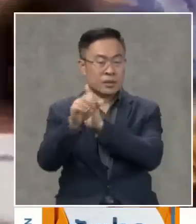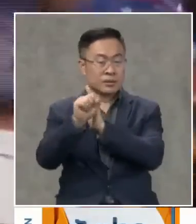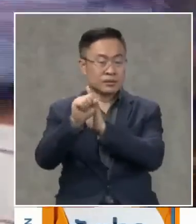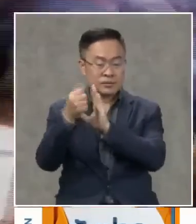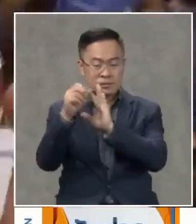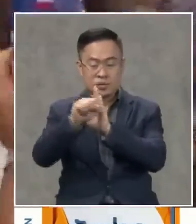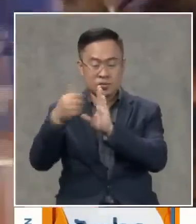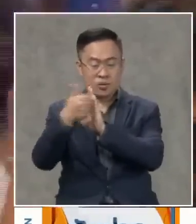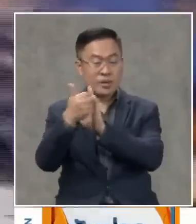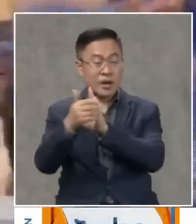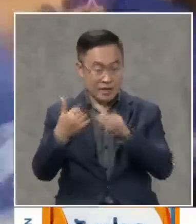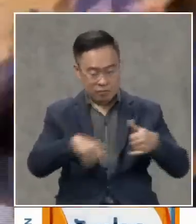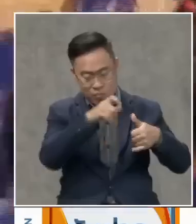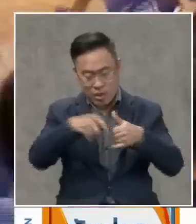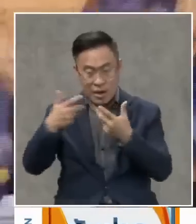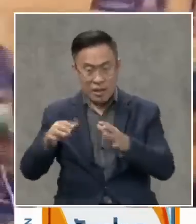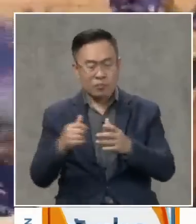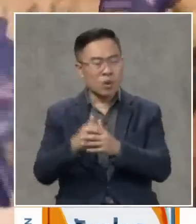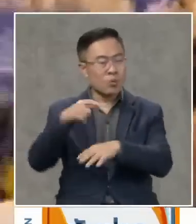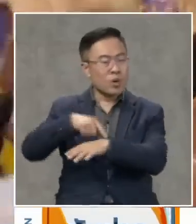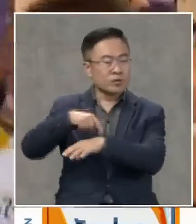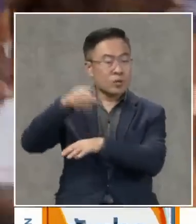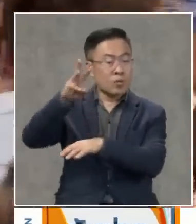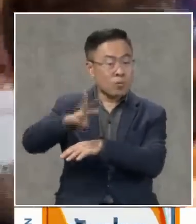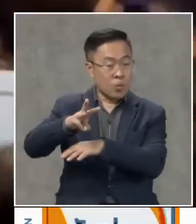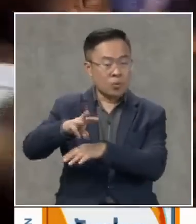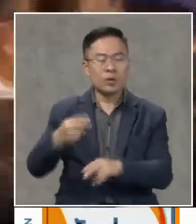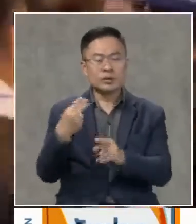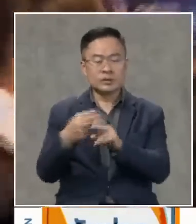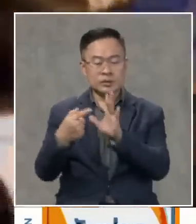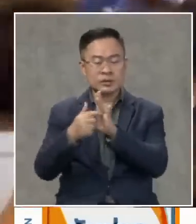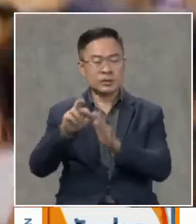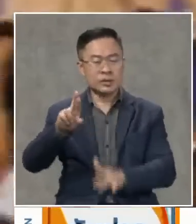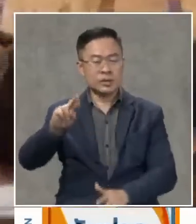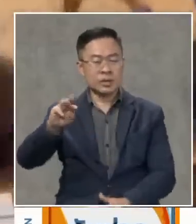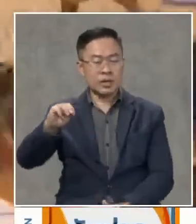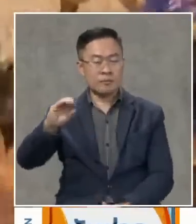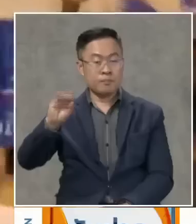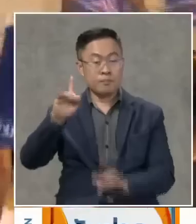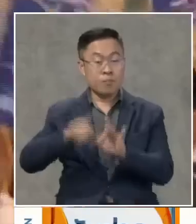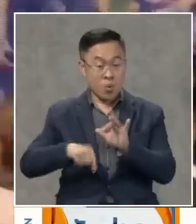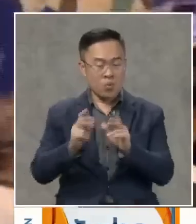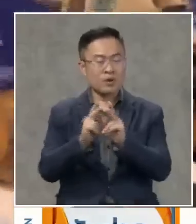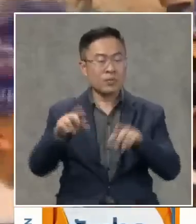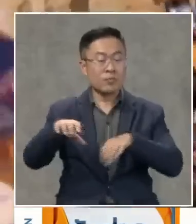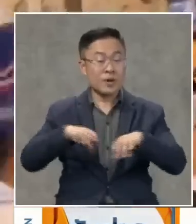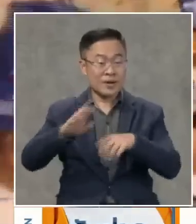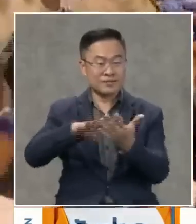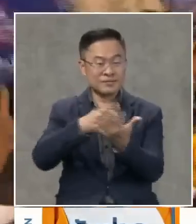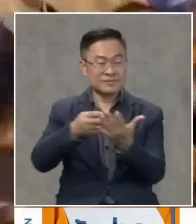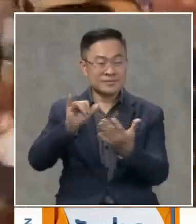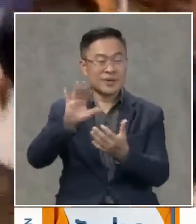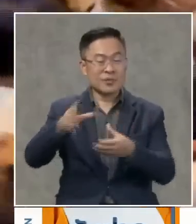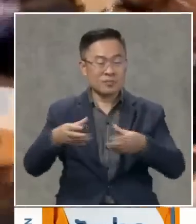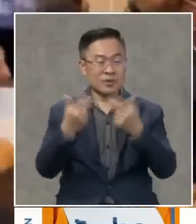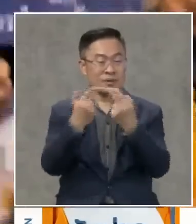ากนั้นประมาณสักเนี่ยค่ะเกือบ6โมงแบบนี้นะคะตอนนี้เนี่ยคุณเสกสกลอัฏฐาวงศ์แกนนำพรรคและคณะกรรมการกำหนดแนวทางยุทธศาสตร์ของพรร